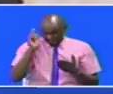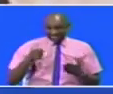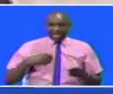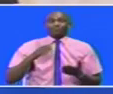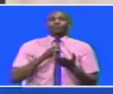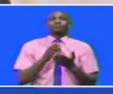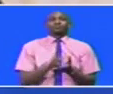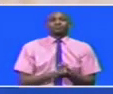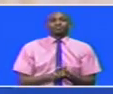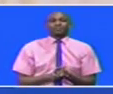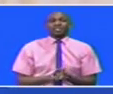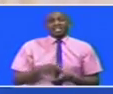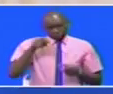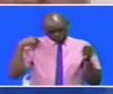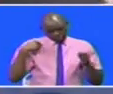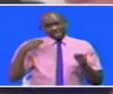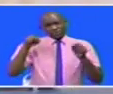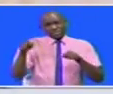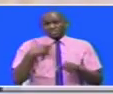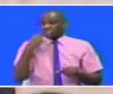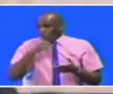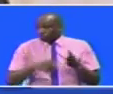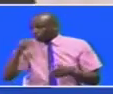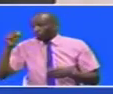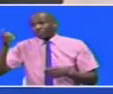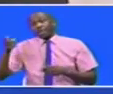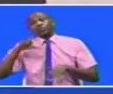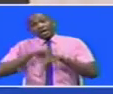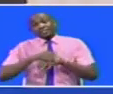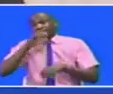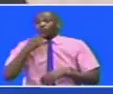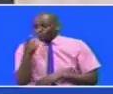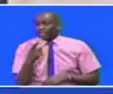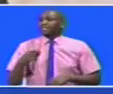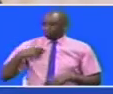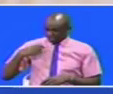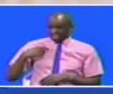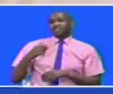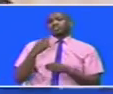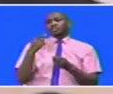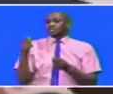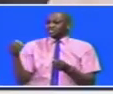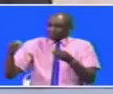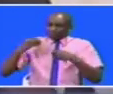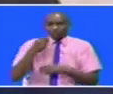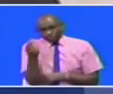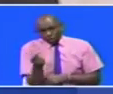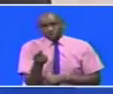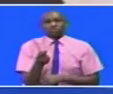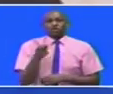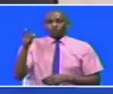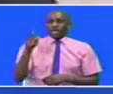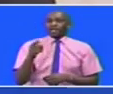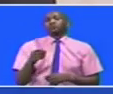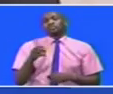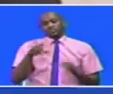zaidi. If Mark Too was here today, angeenda huko atafute Gideon na mwambie, Gideon sasa tuapoa kidogo, William kuja